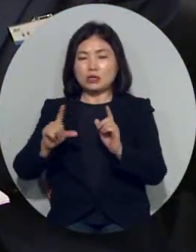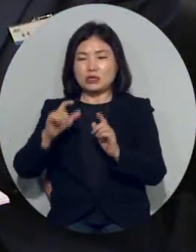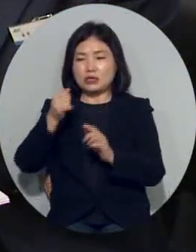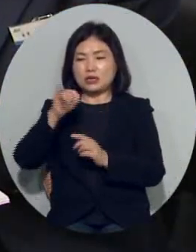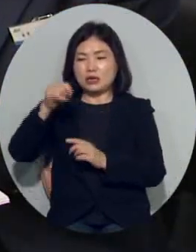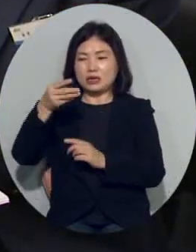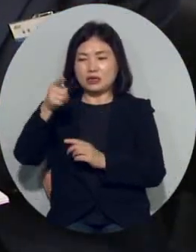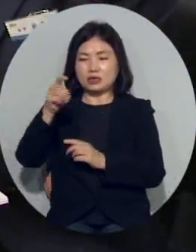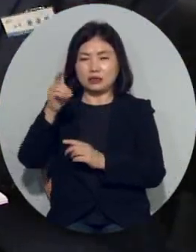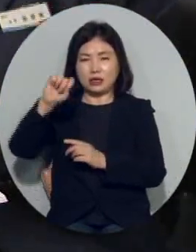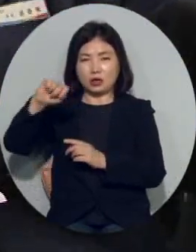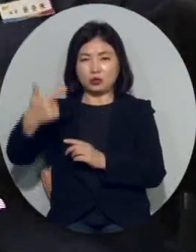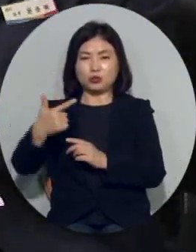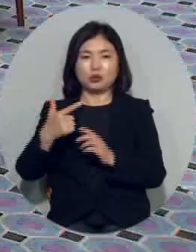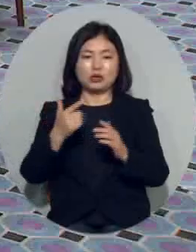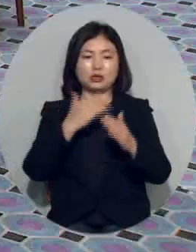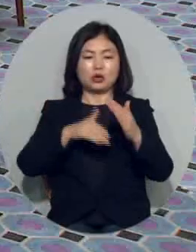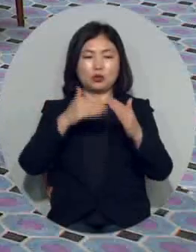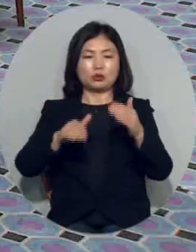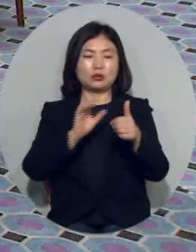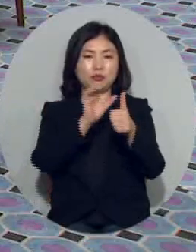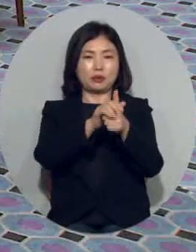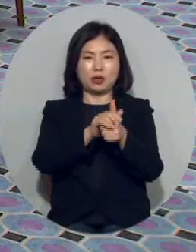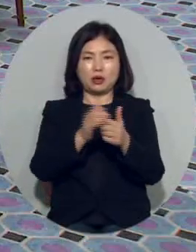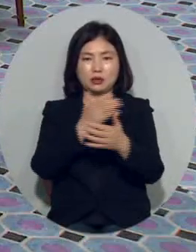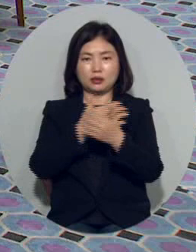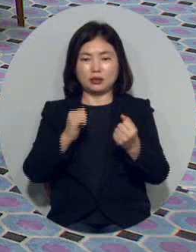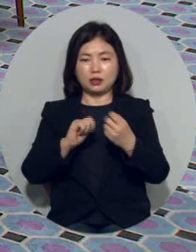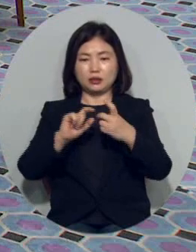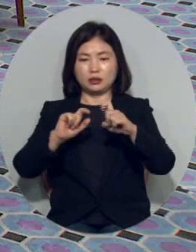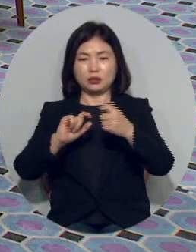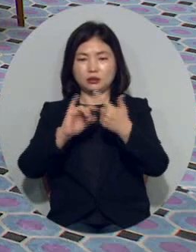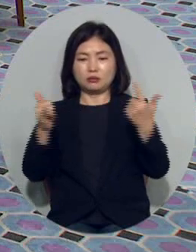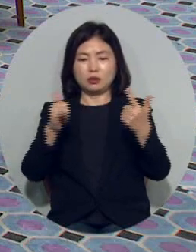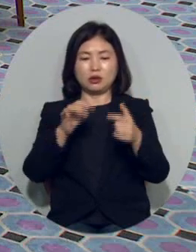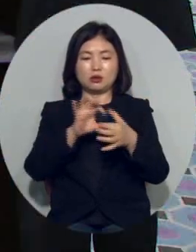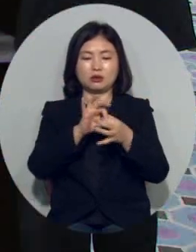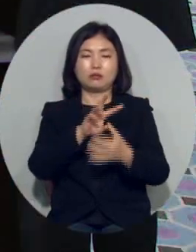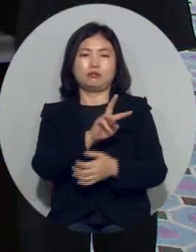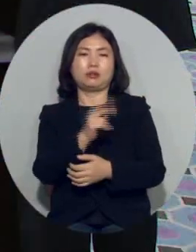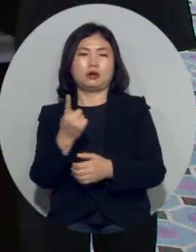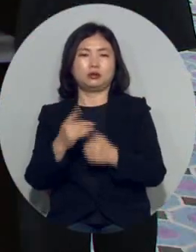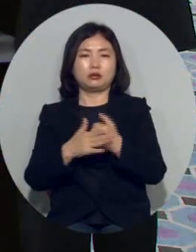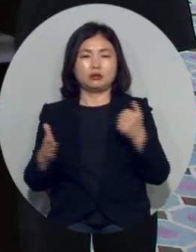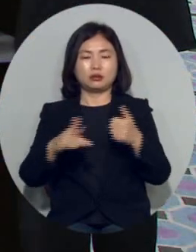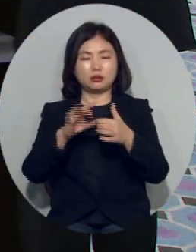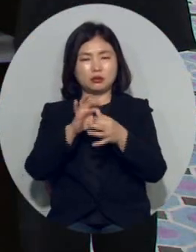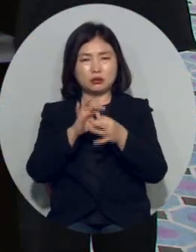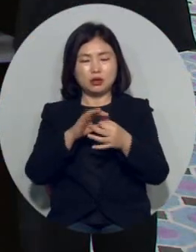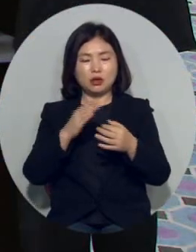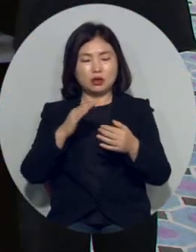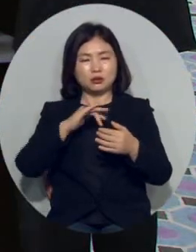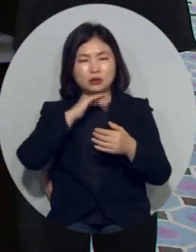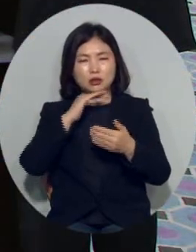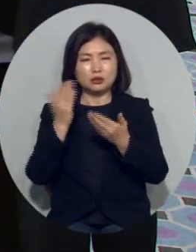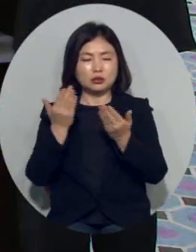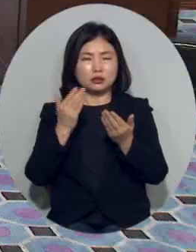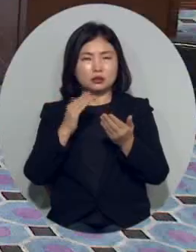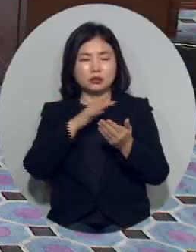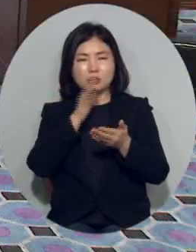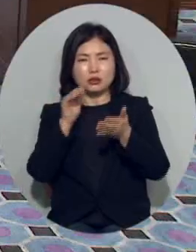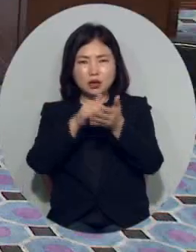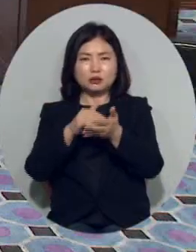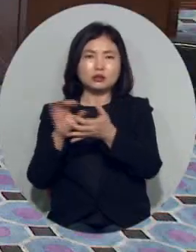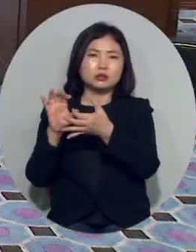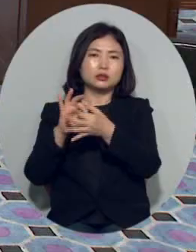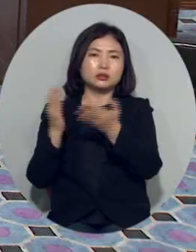안동호반힐링타운을 관광공사에 위탁하면서 기간제 근로자 16명도 소속이 넘어갔는데 이들에 대한 정년 보장이 이루어져야 한다는